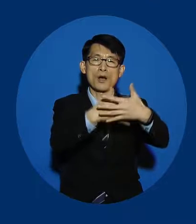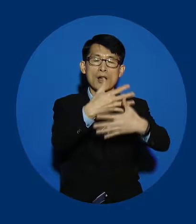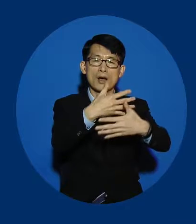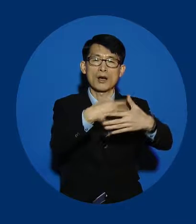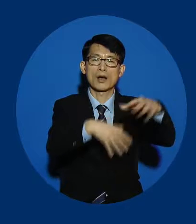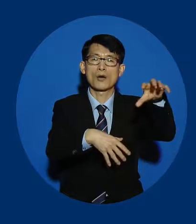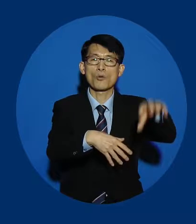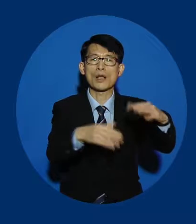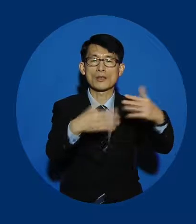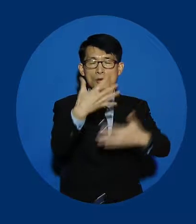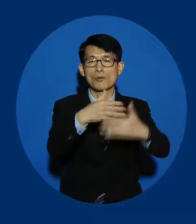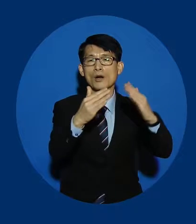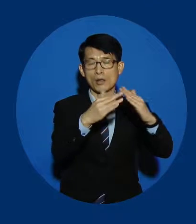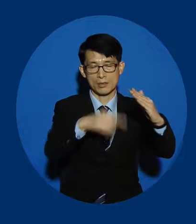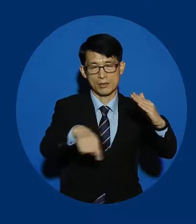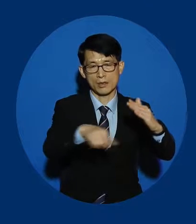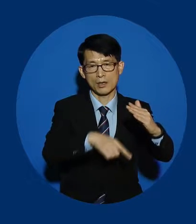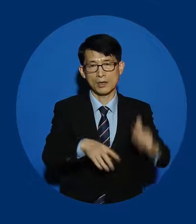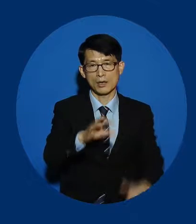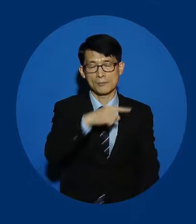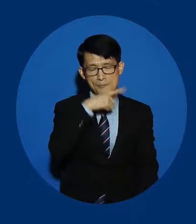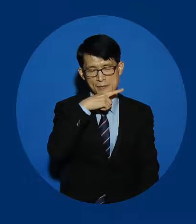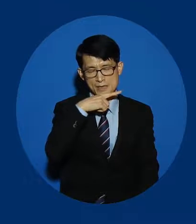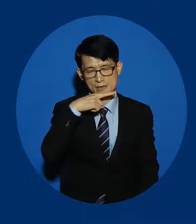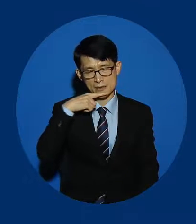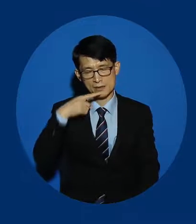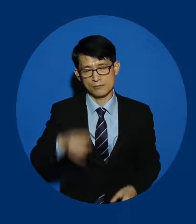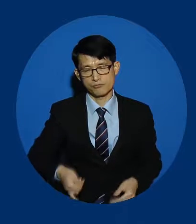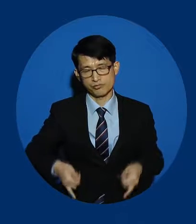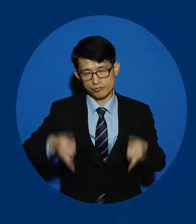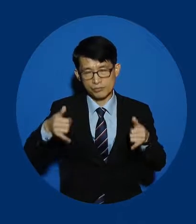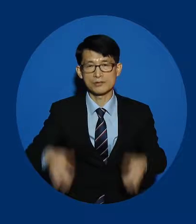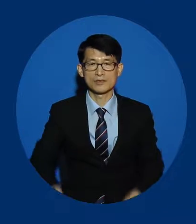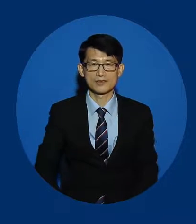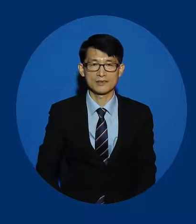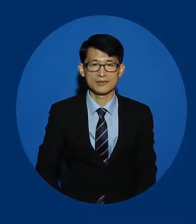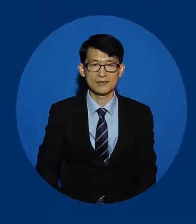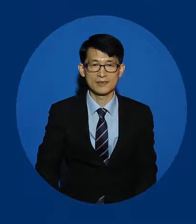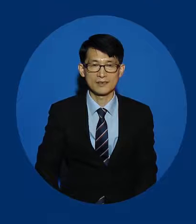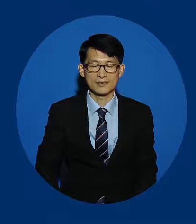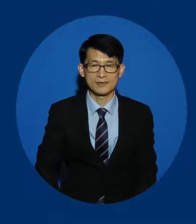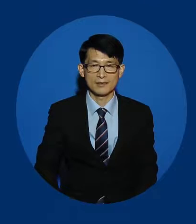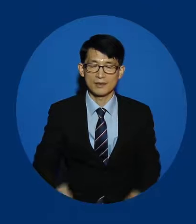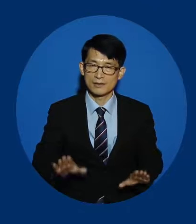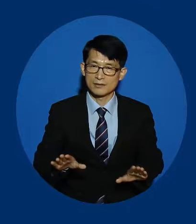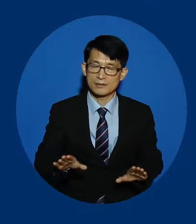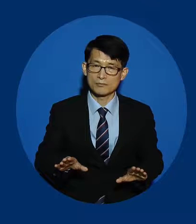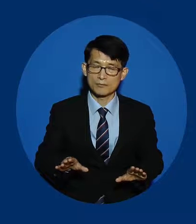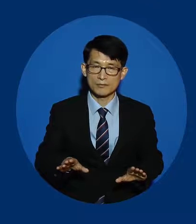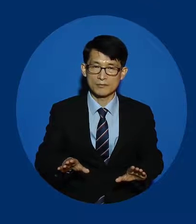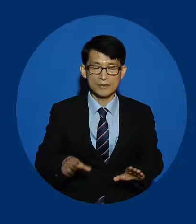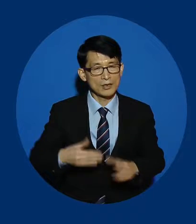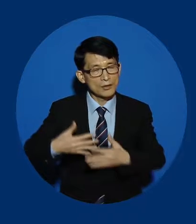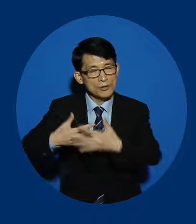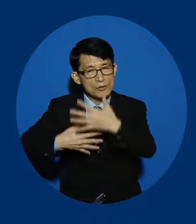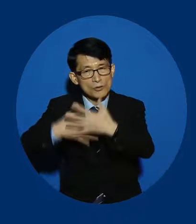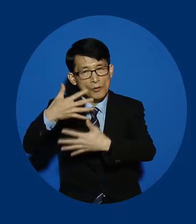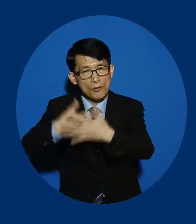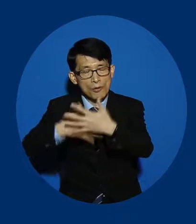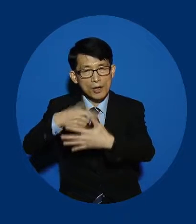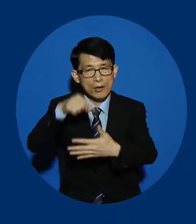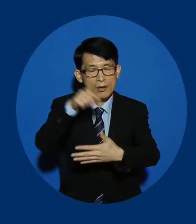큰 적자에 놓여 있는데, 저희가 이제 영화 운동을 하고 있는데 저희도 좀 어려움에 봉착되어 있습니다.